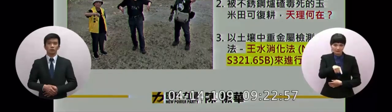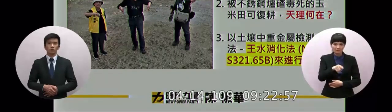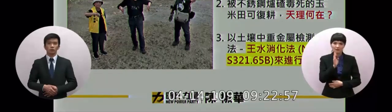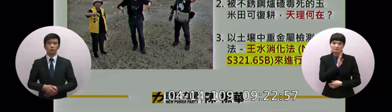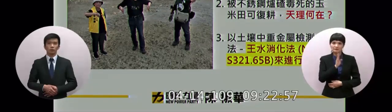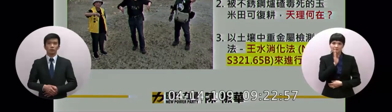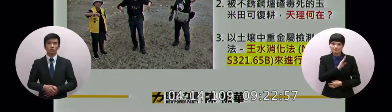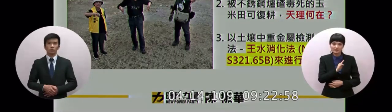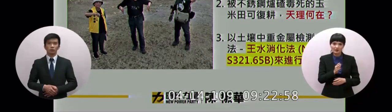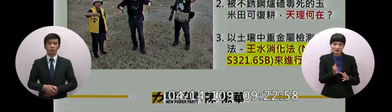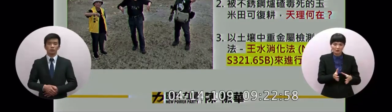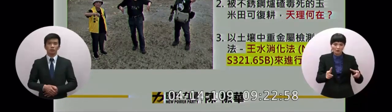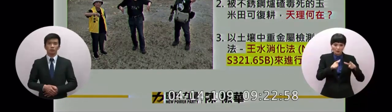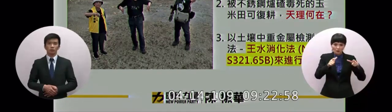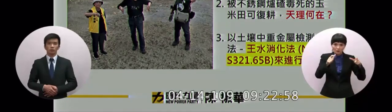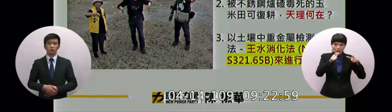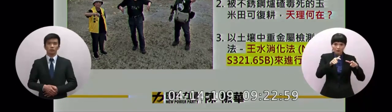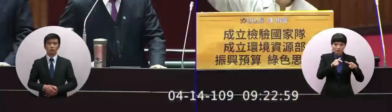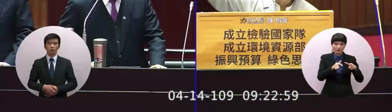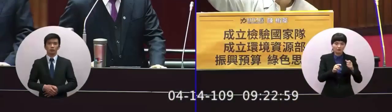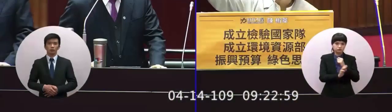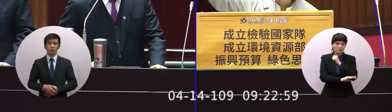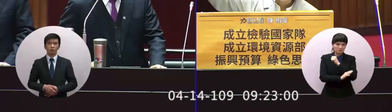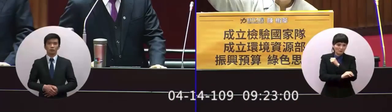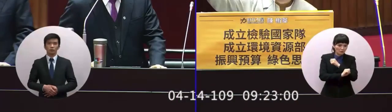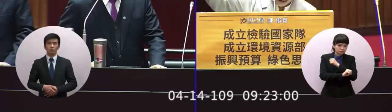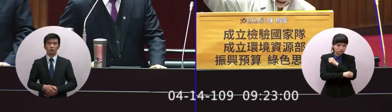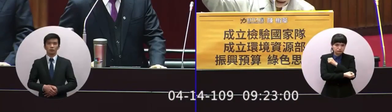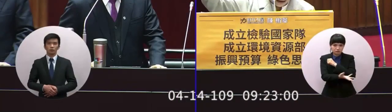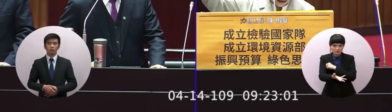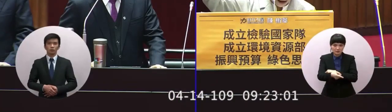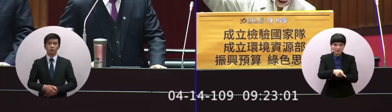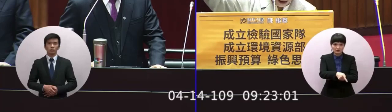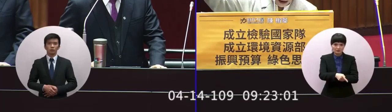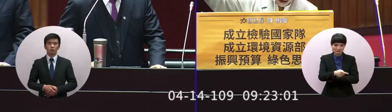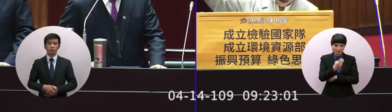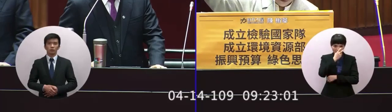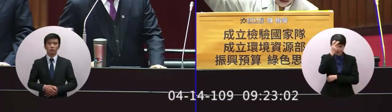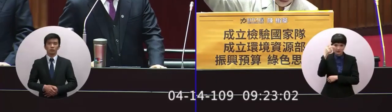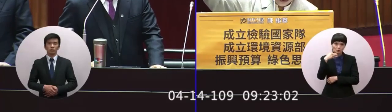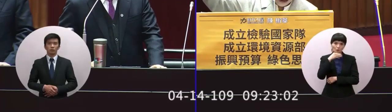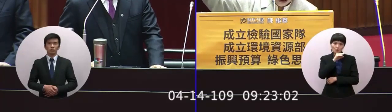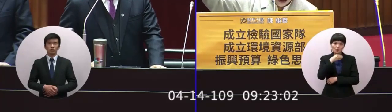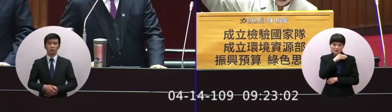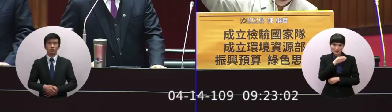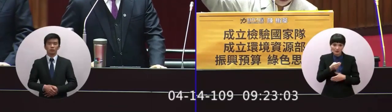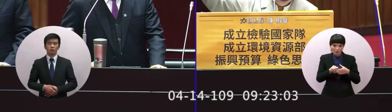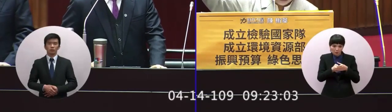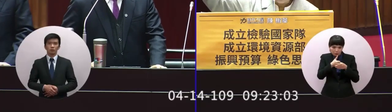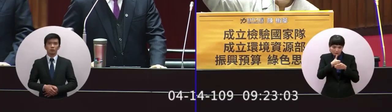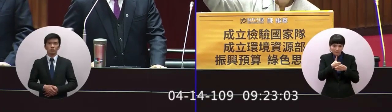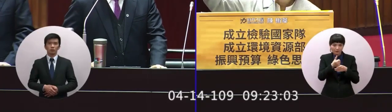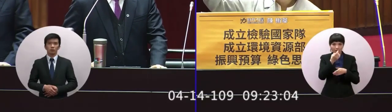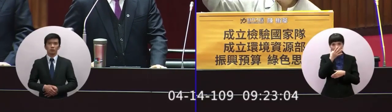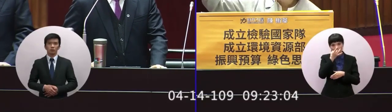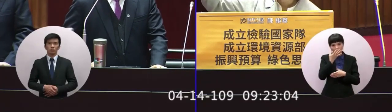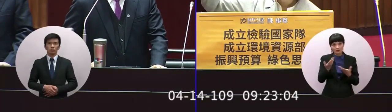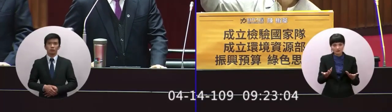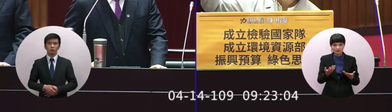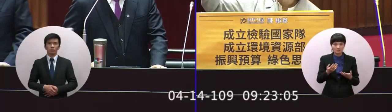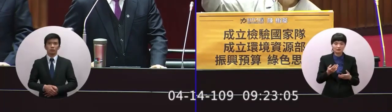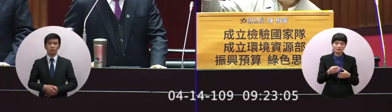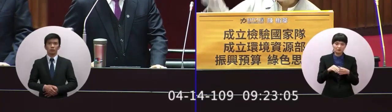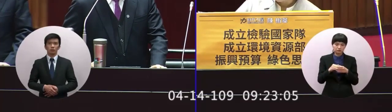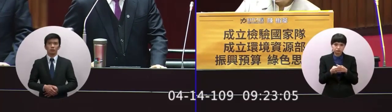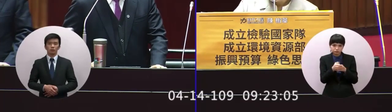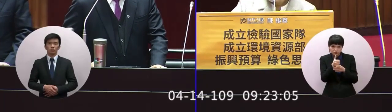这个连这个玉米都长不出来，或者是长成这样子哈，非常不健康的玉米哈，所以在这里